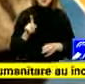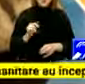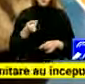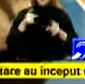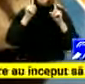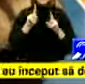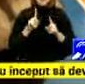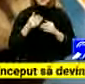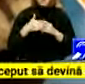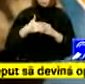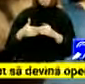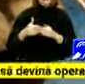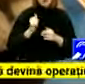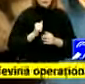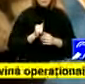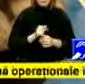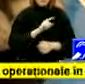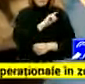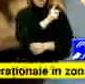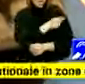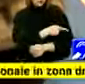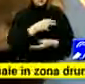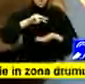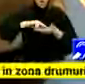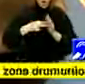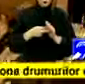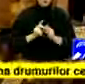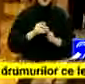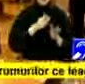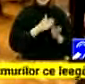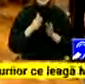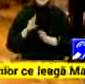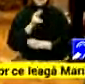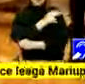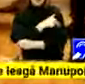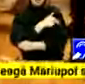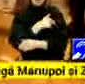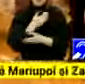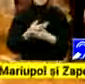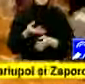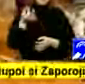stațiunea Sărata Monteoru. Autoritățile au pregătit și internatele unor licee pentru alți refugiați.